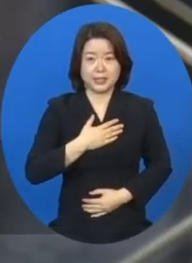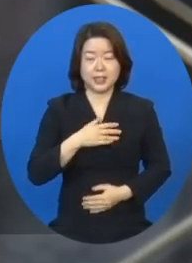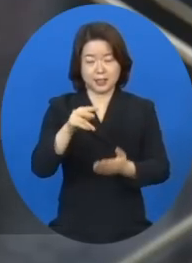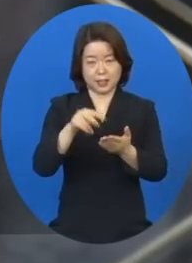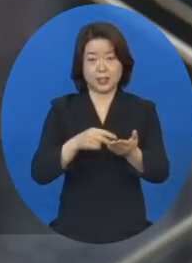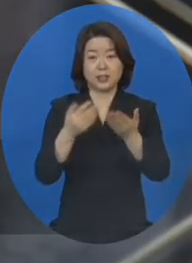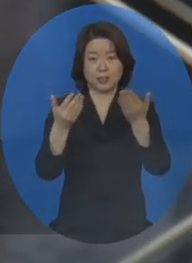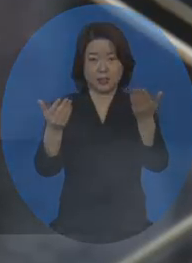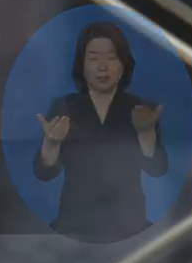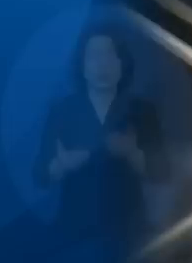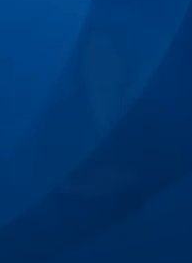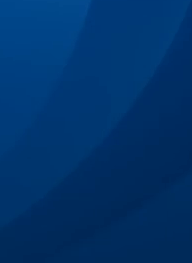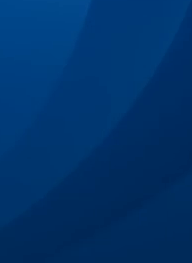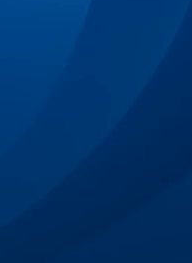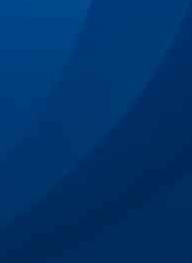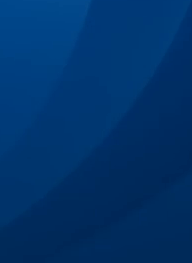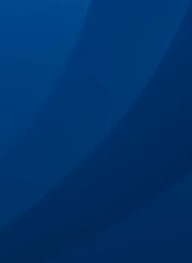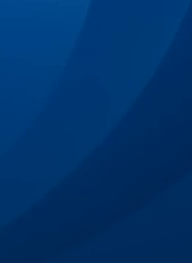읽도록 하겠습니다.